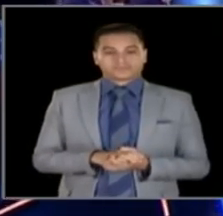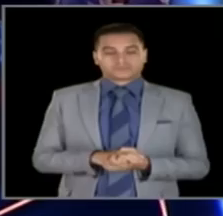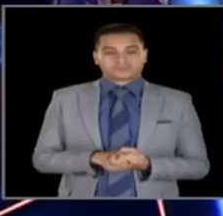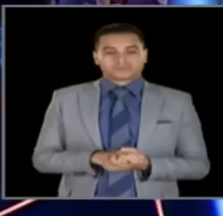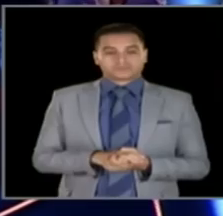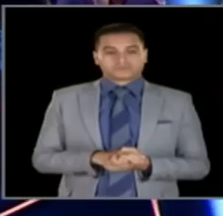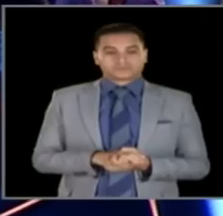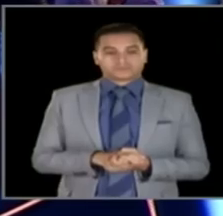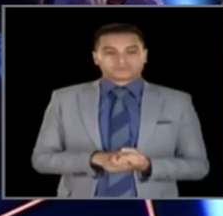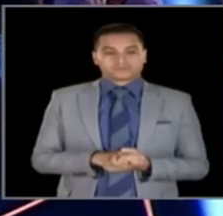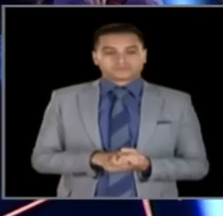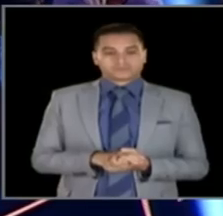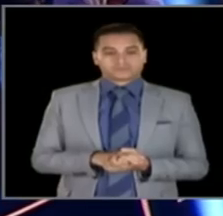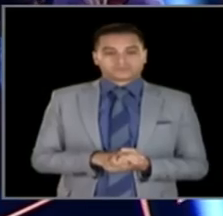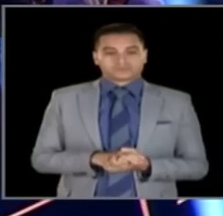موضوع السؤال